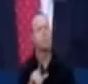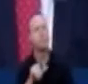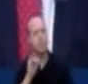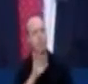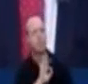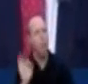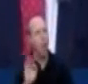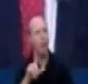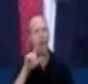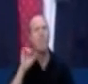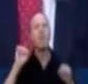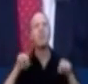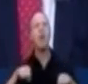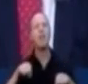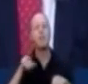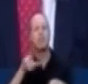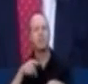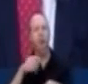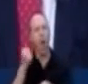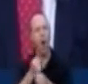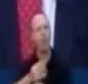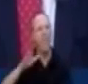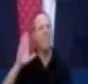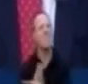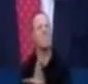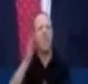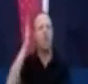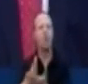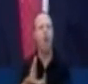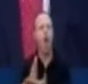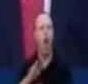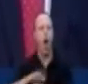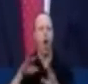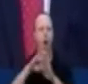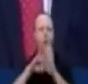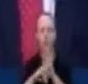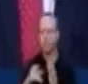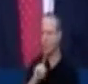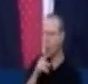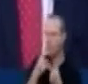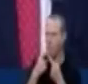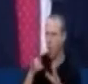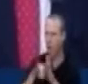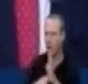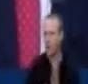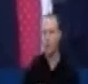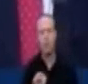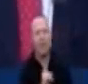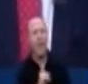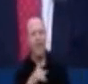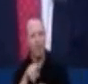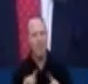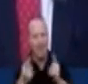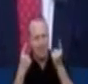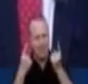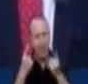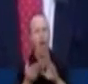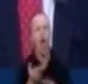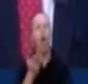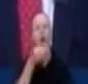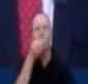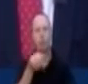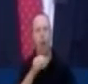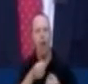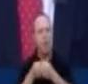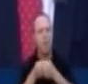נשיא יכול להטיל וטו על חקיקה. וברגע שזה יקרה, ברגע שזה יקרה, עולה השאלה, העימות